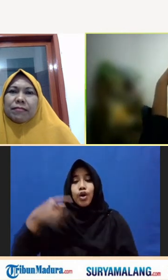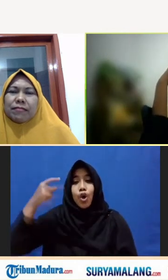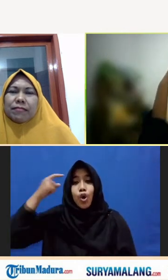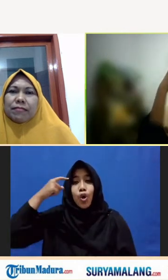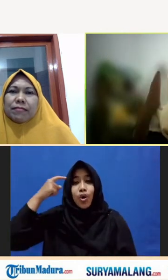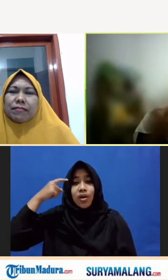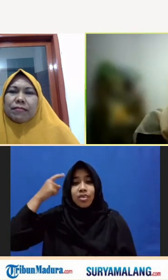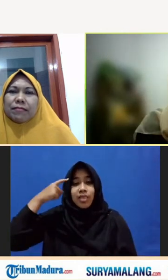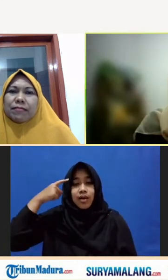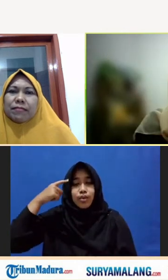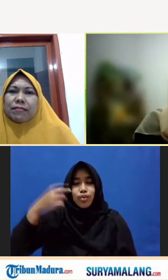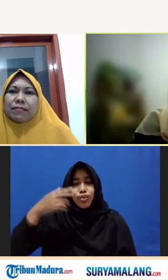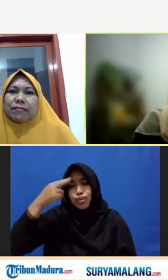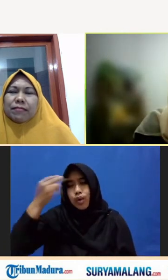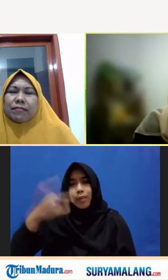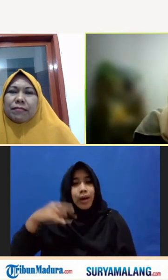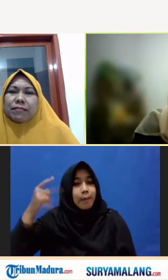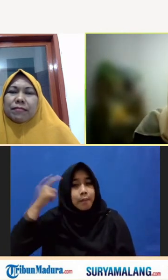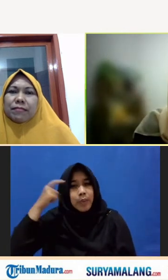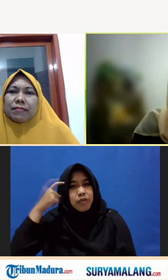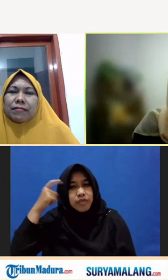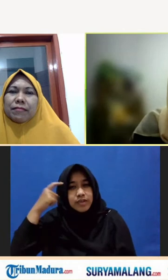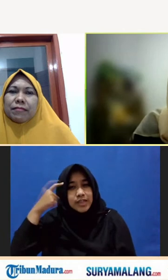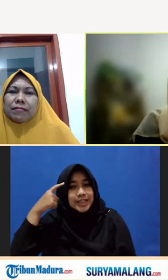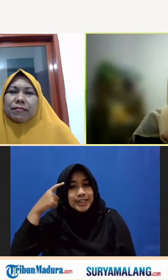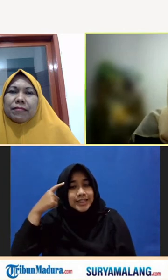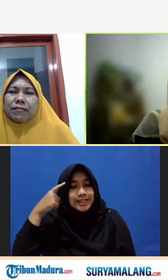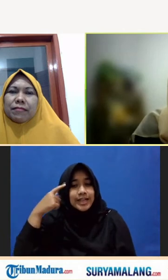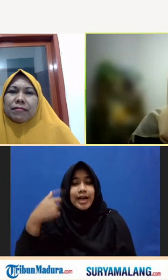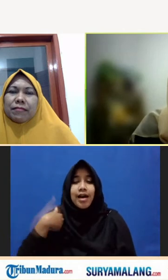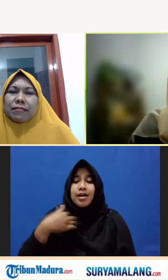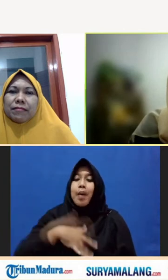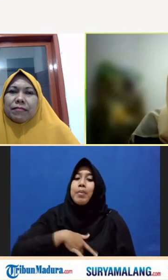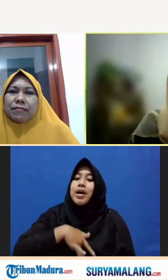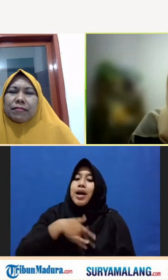berpikir, sama ada perasaannya kan, ada emosinya.